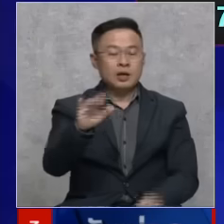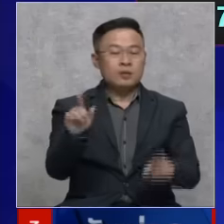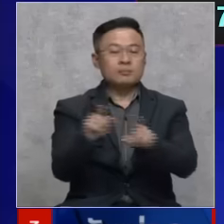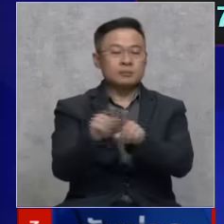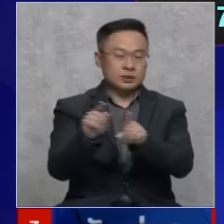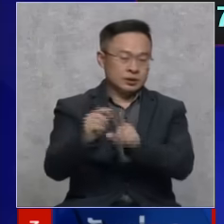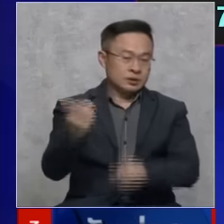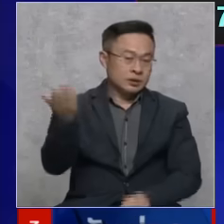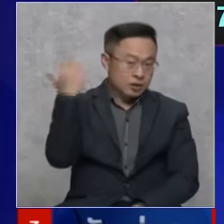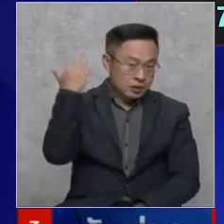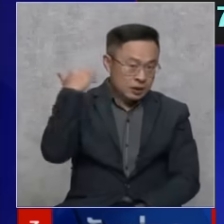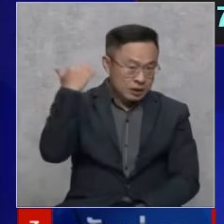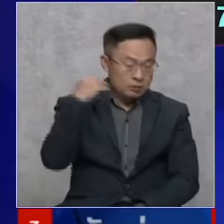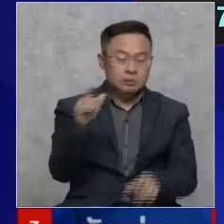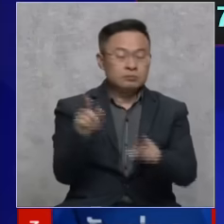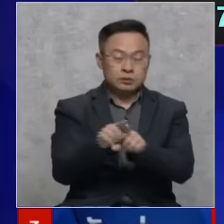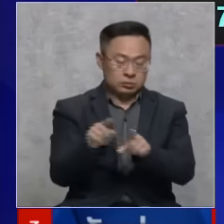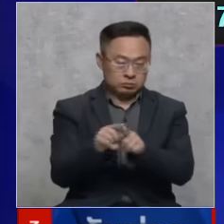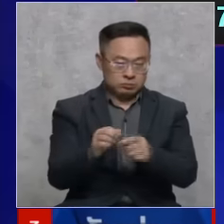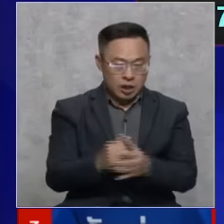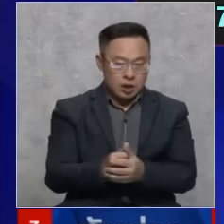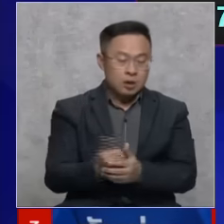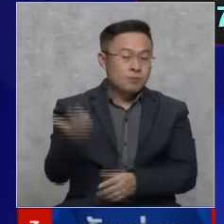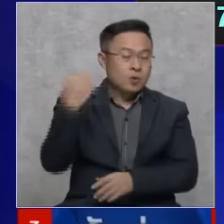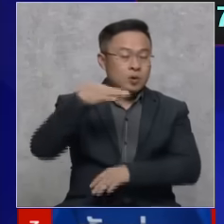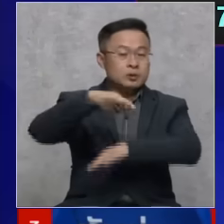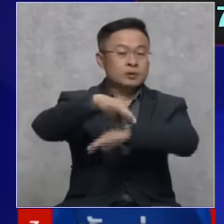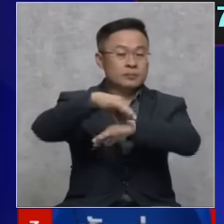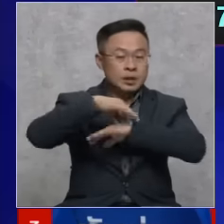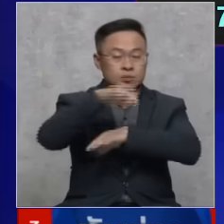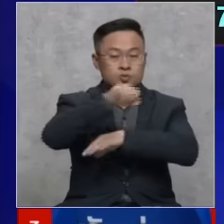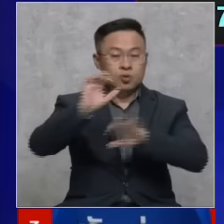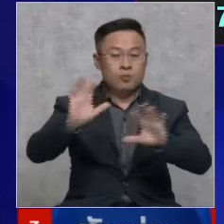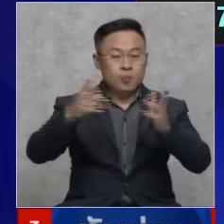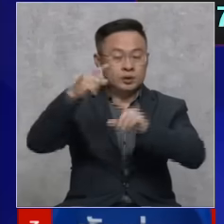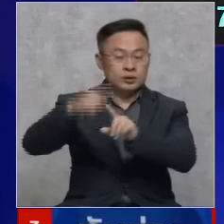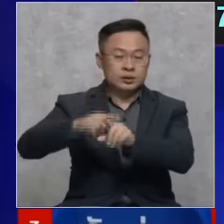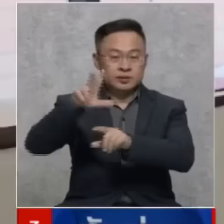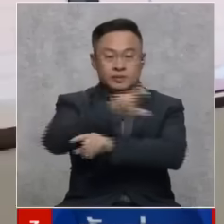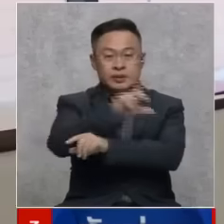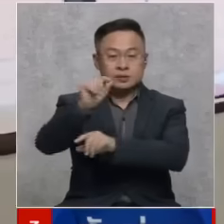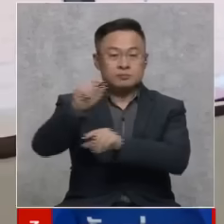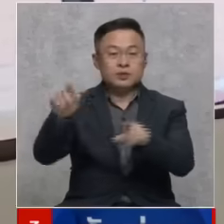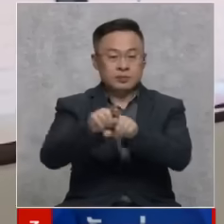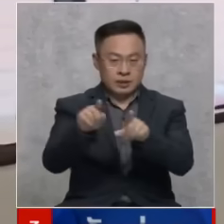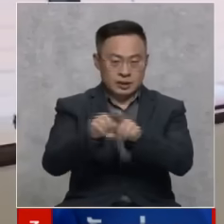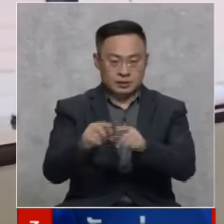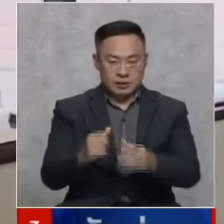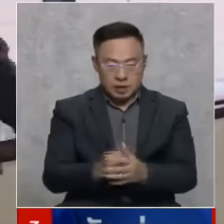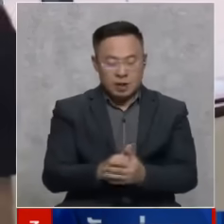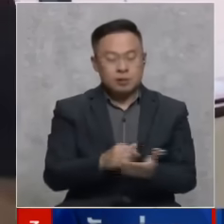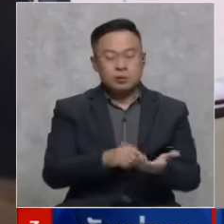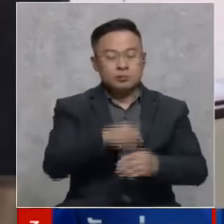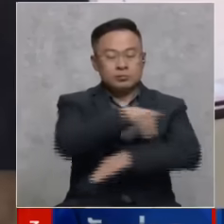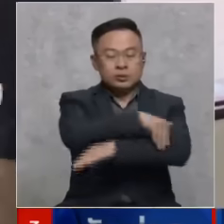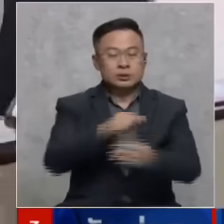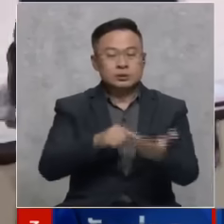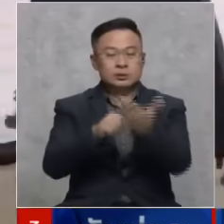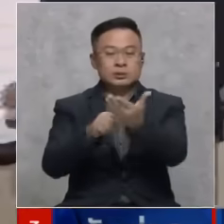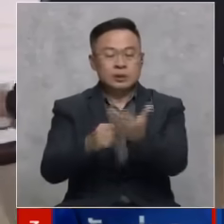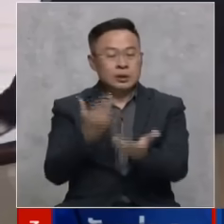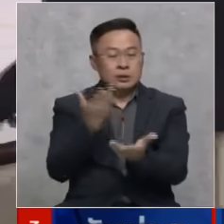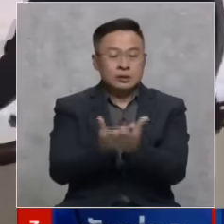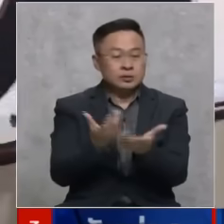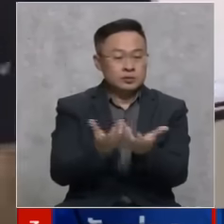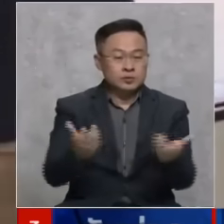งที่คุณมณพรเนี่ยยื่นทรัพย์สินกรณีพ้นจากตำแหน่งส.ส.เมื่อ20มีนาคม66ที่ผ่านมานะคะระบุว่าไม่มี